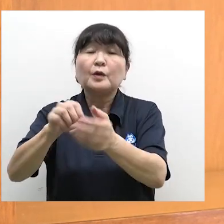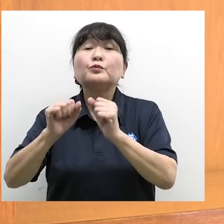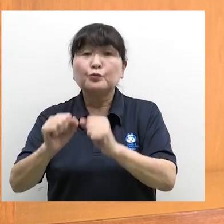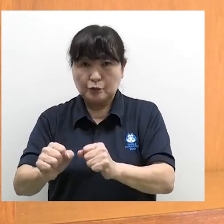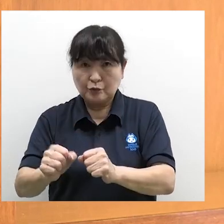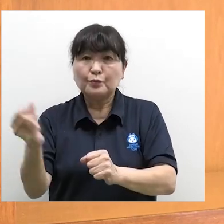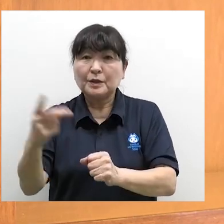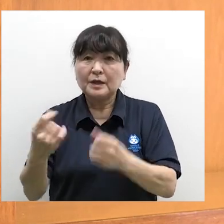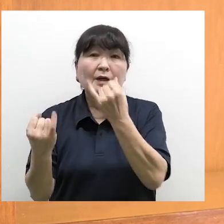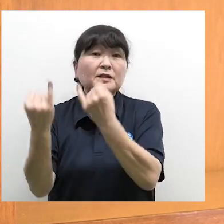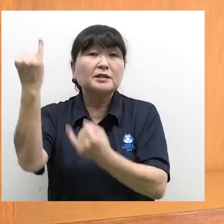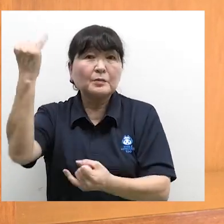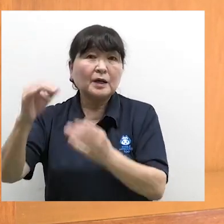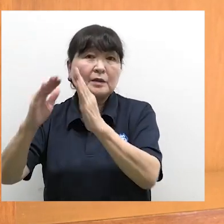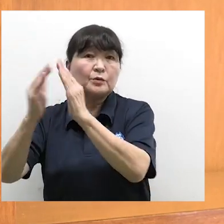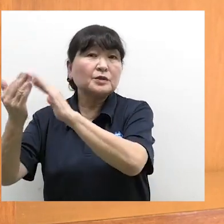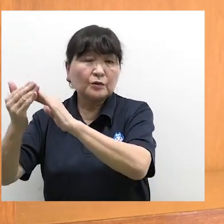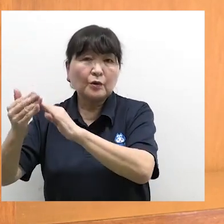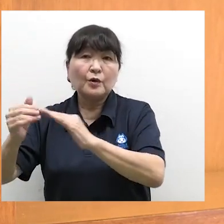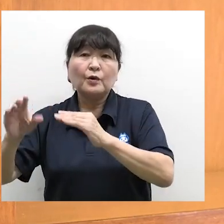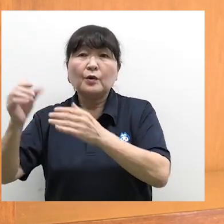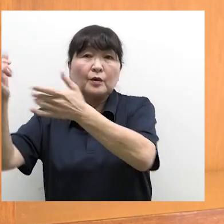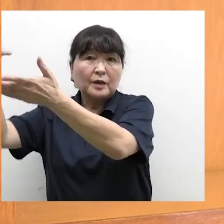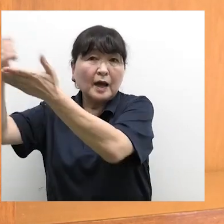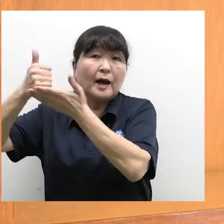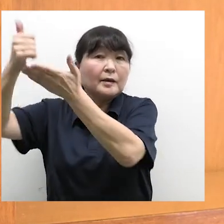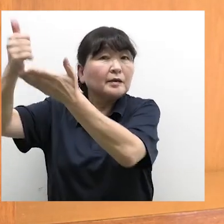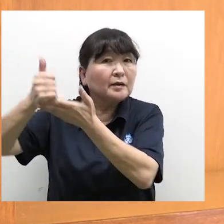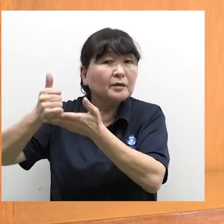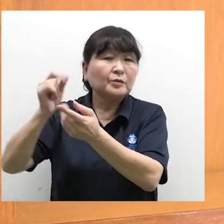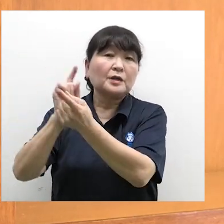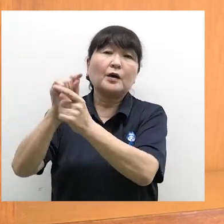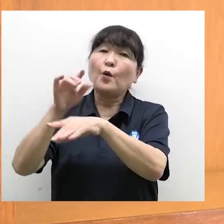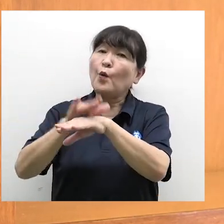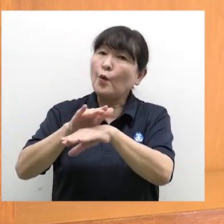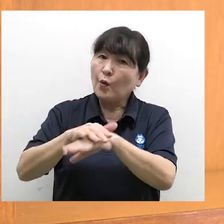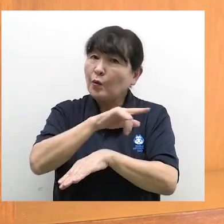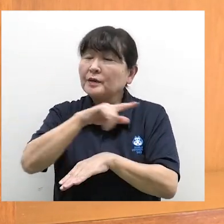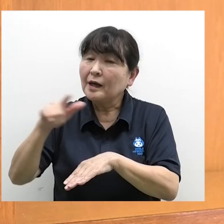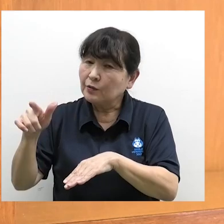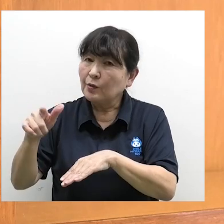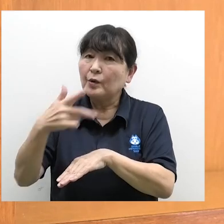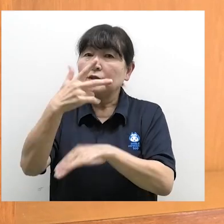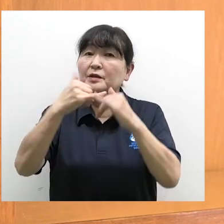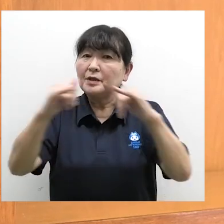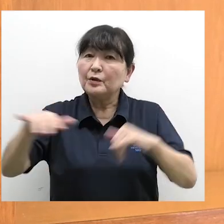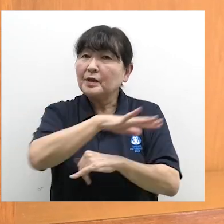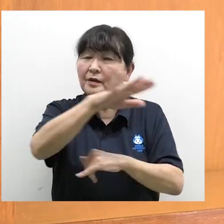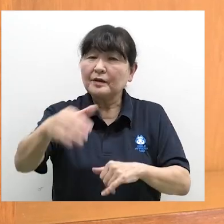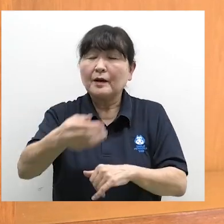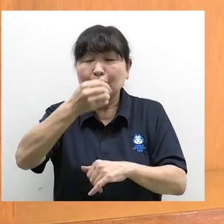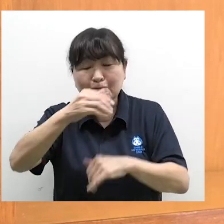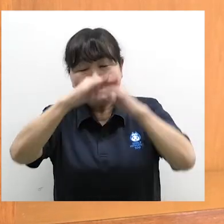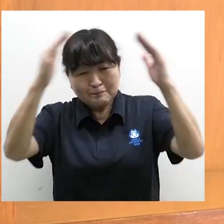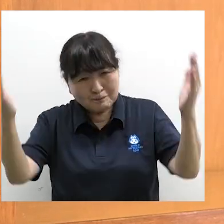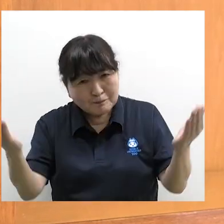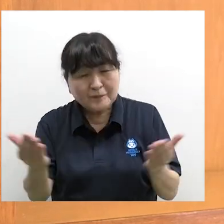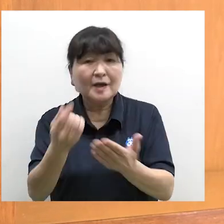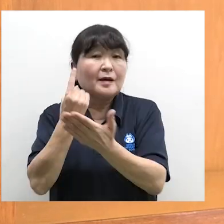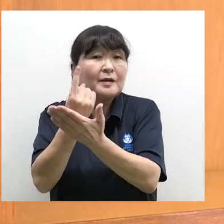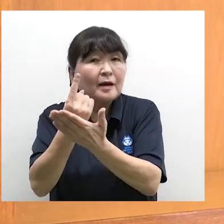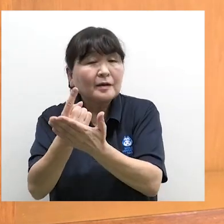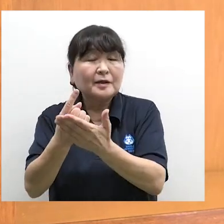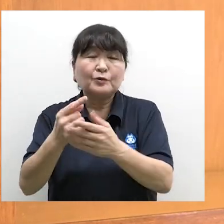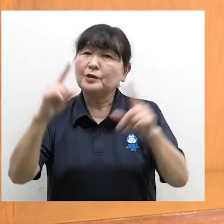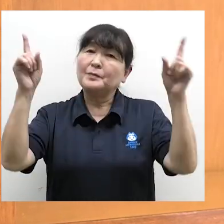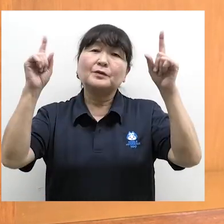のご来賓をお招きしての対応であったり、どうしても市民の皆さん全員で参加する形のイベントでは